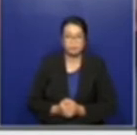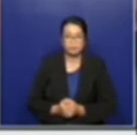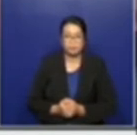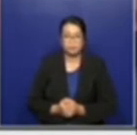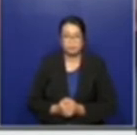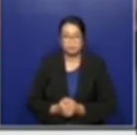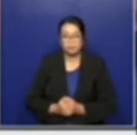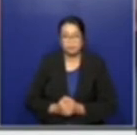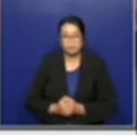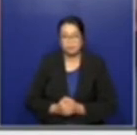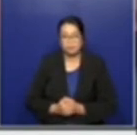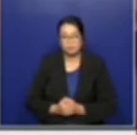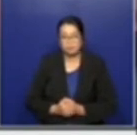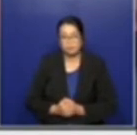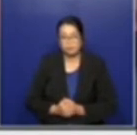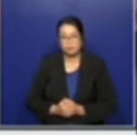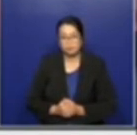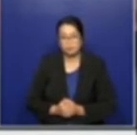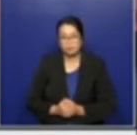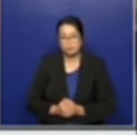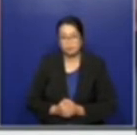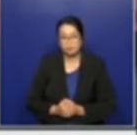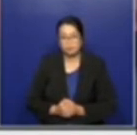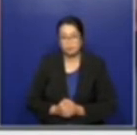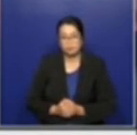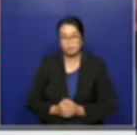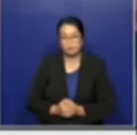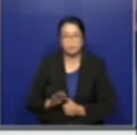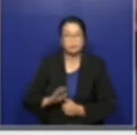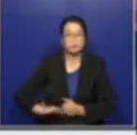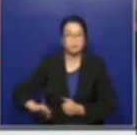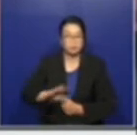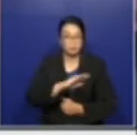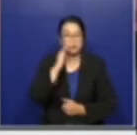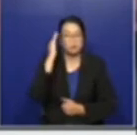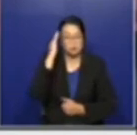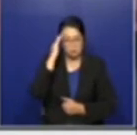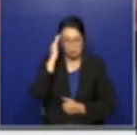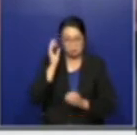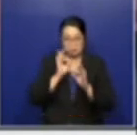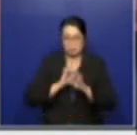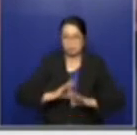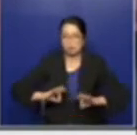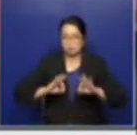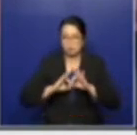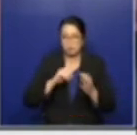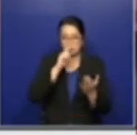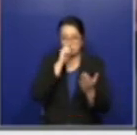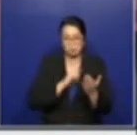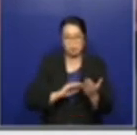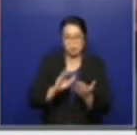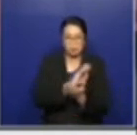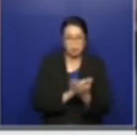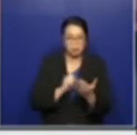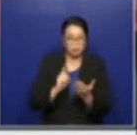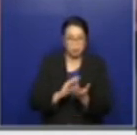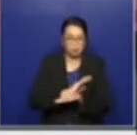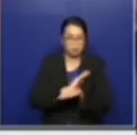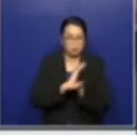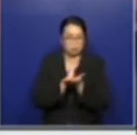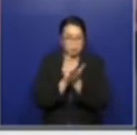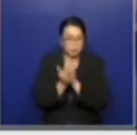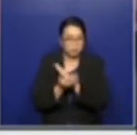าการปฏิรูปประเทศมีความสำคัญแล้วก็เป็นข้ออ้างข้อหนึ่งนะครับในการที่